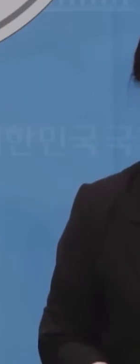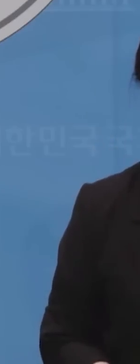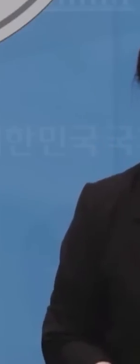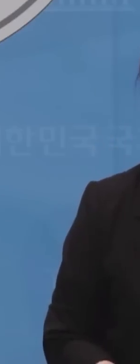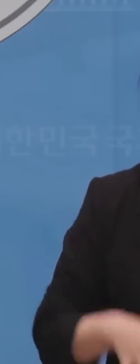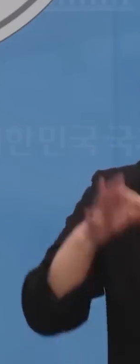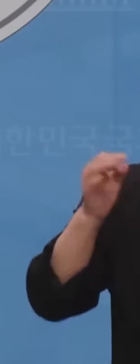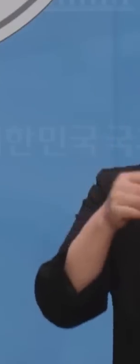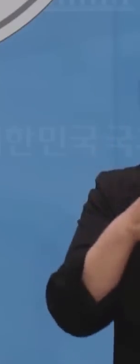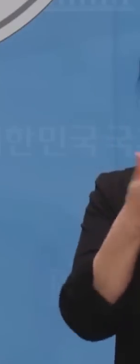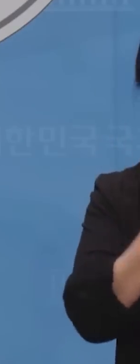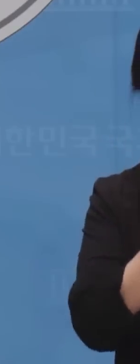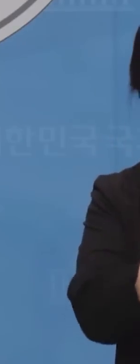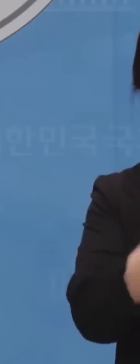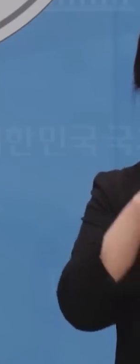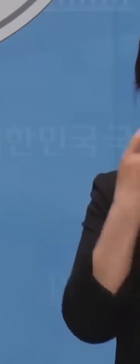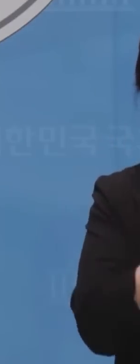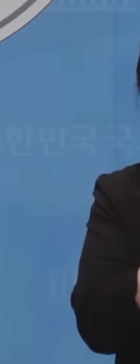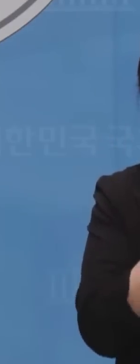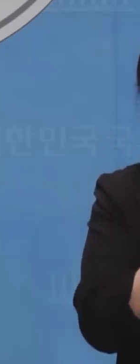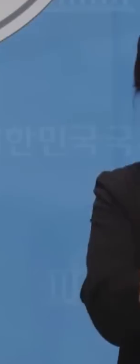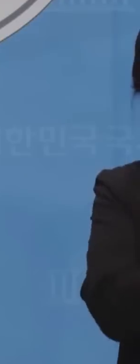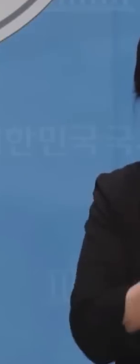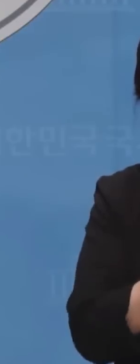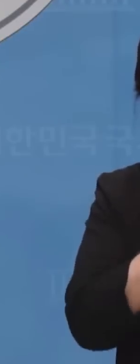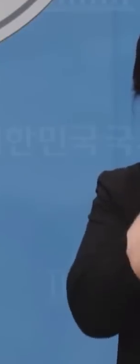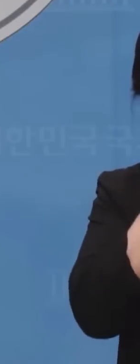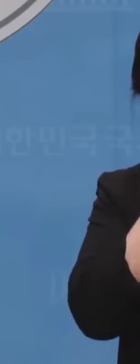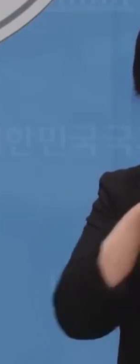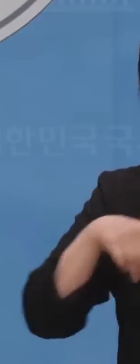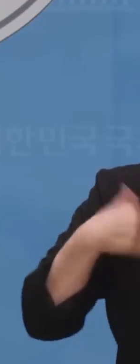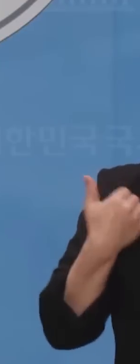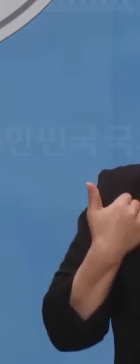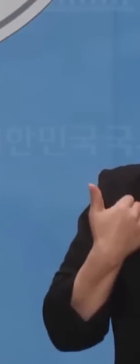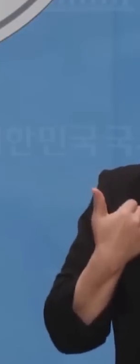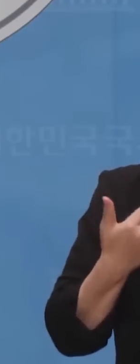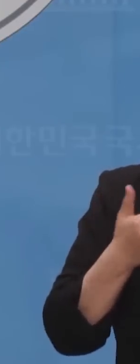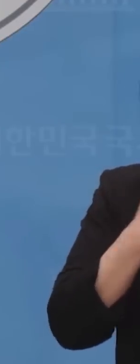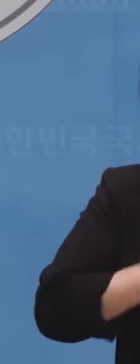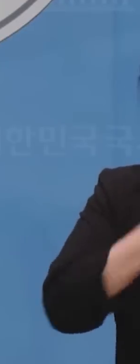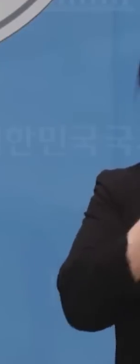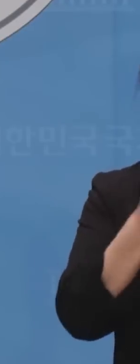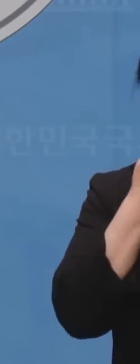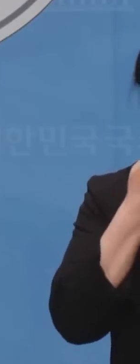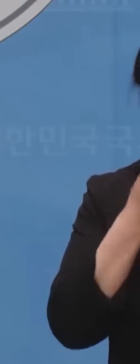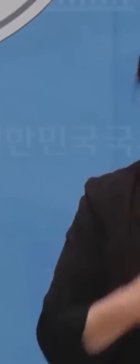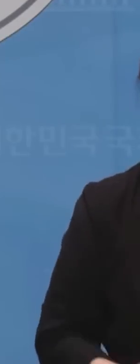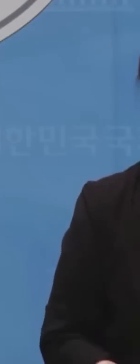김 의원 개인이 짠돌이인지는 궁금하지도 중요하지도 않습니다.